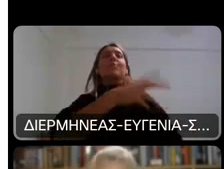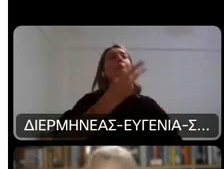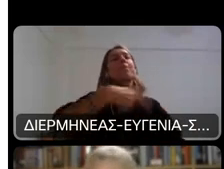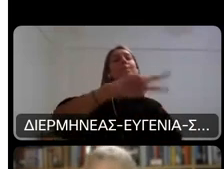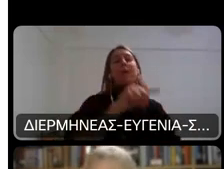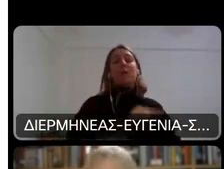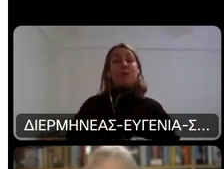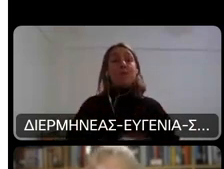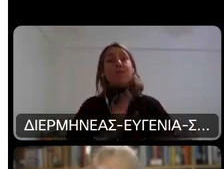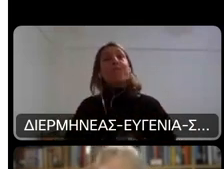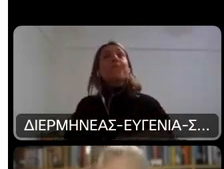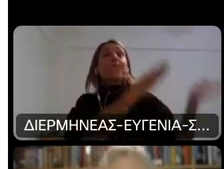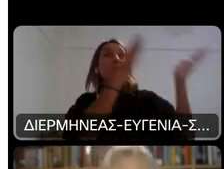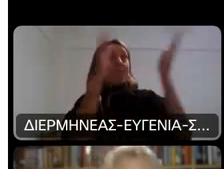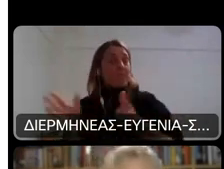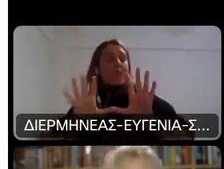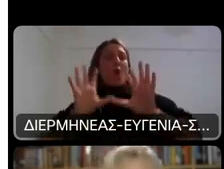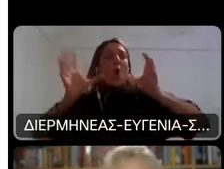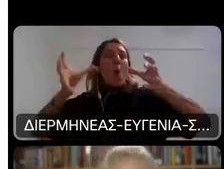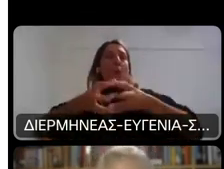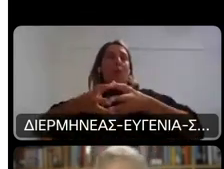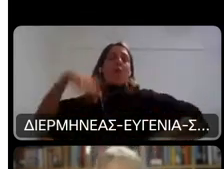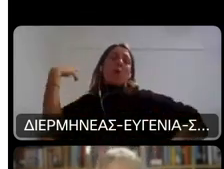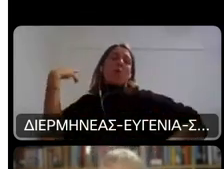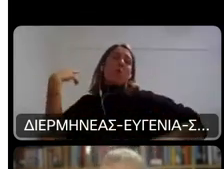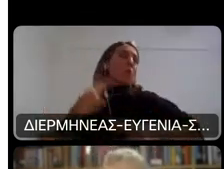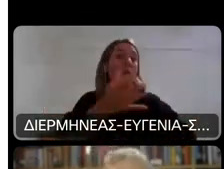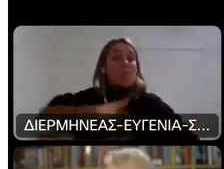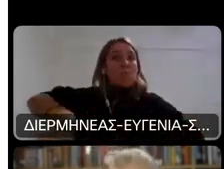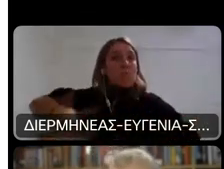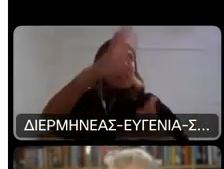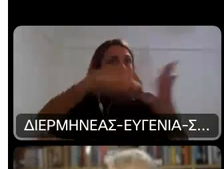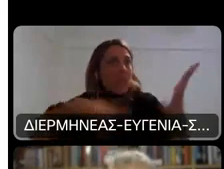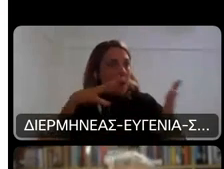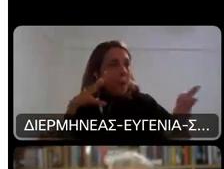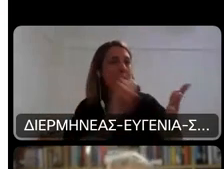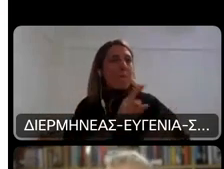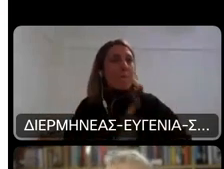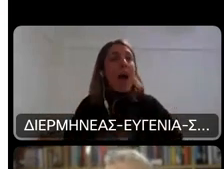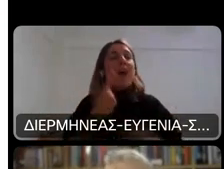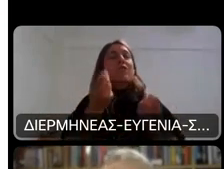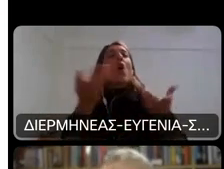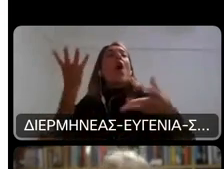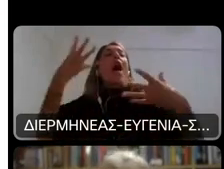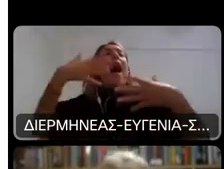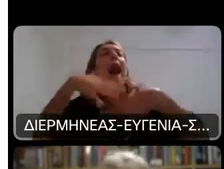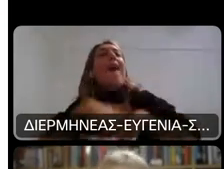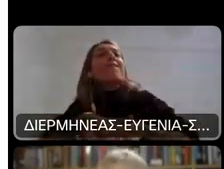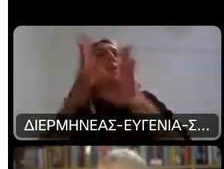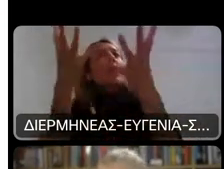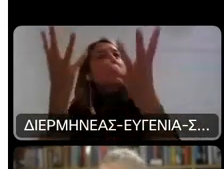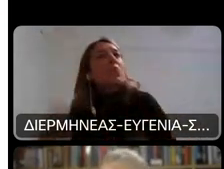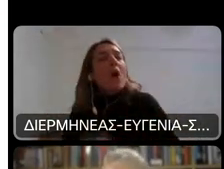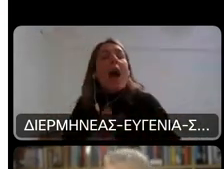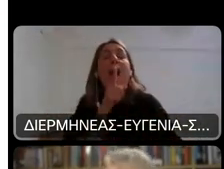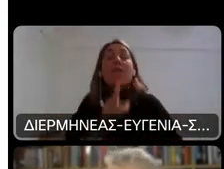άλλη μεγάλη κατηγορία ρατσισμού που εντοπίσαμε στα δεδομένα μας, την αφομοίωση, η οποία αποτελεί ρατσιστική πρακτική